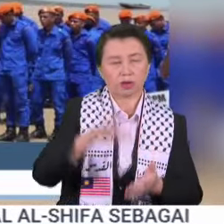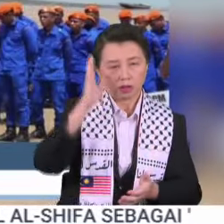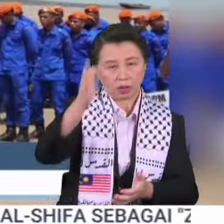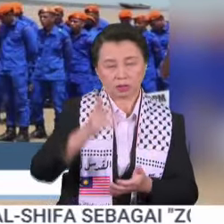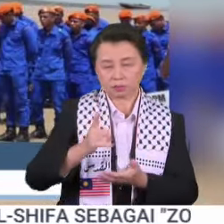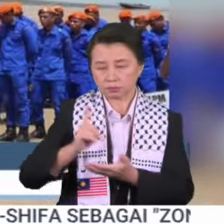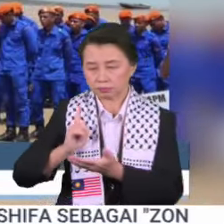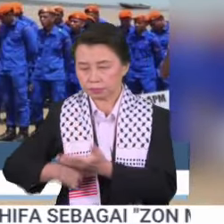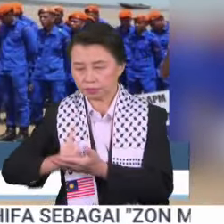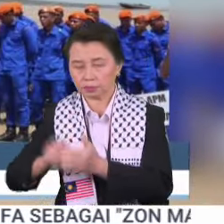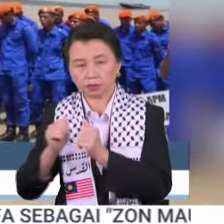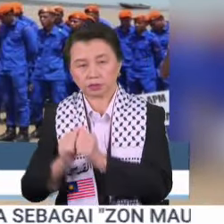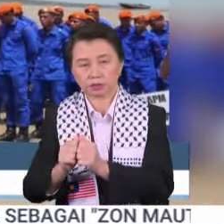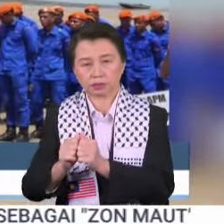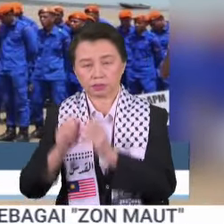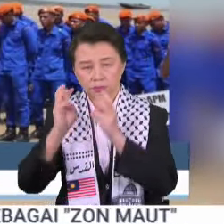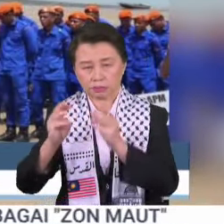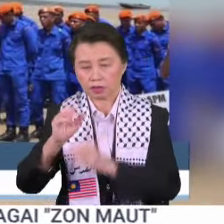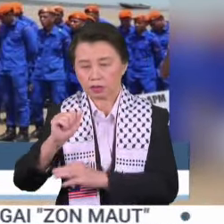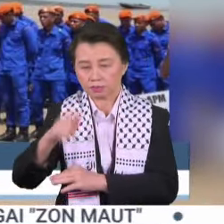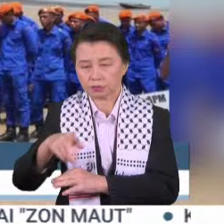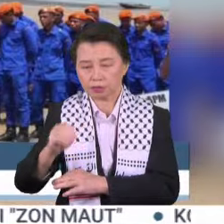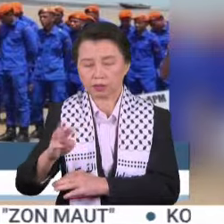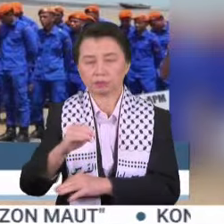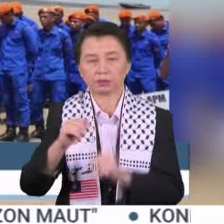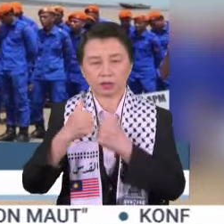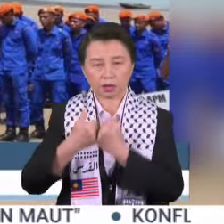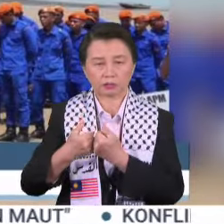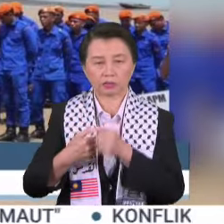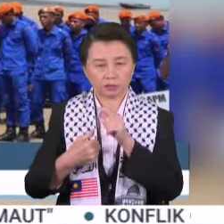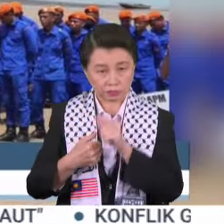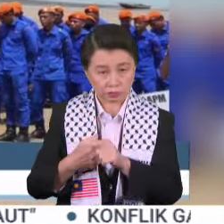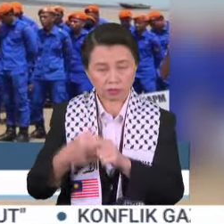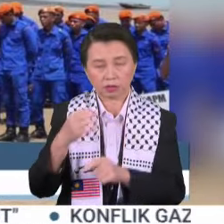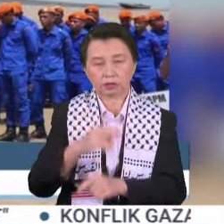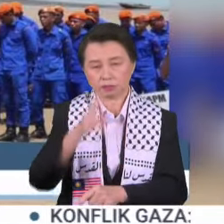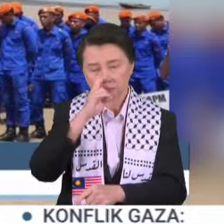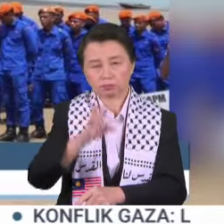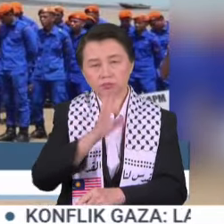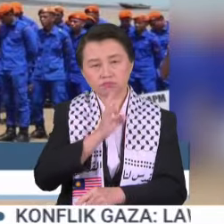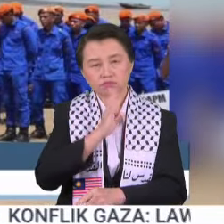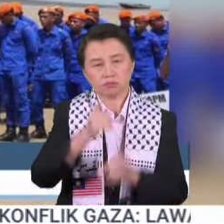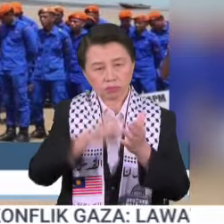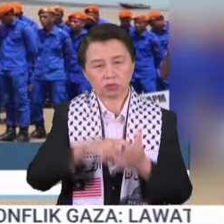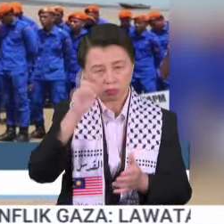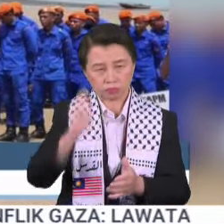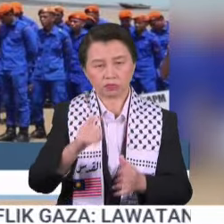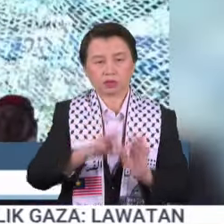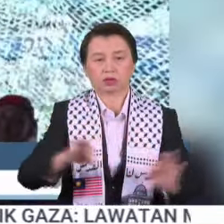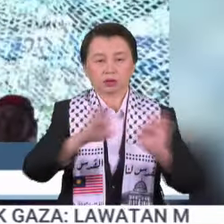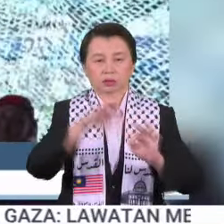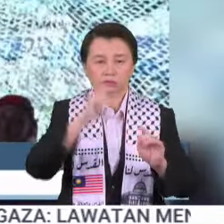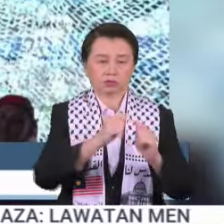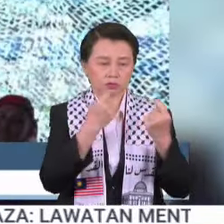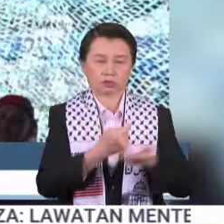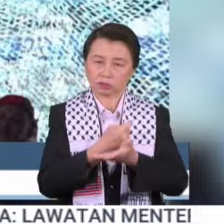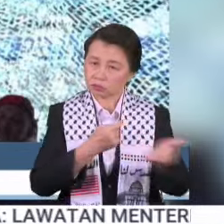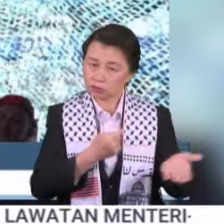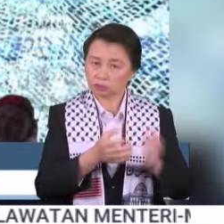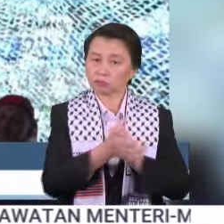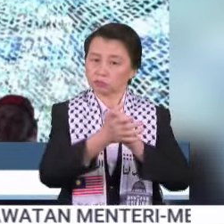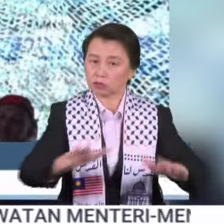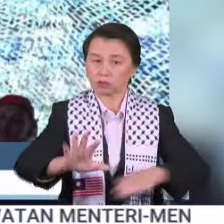akan dibincangkan bersama pengurusan APM serta agensi terlibat sambil menegaskan keperluan tersebut penting kepada pasukan